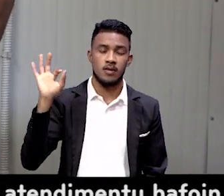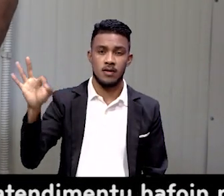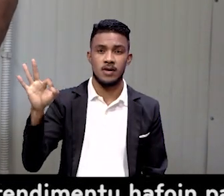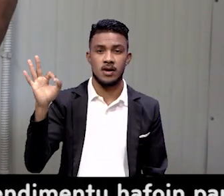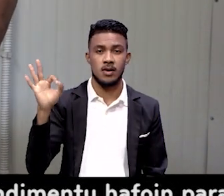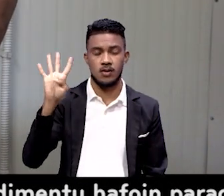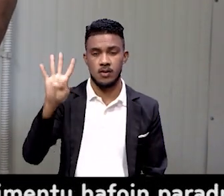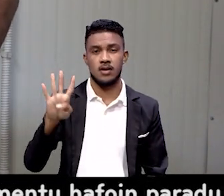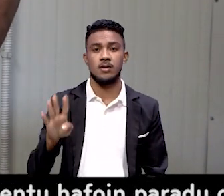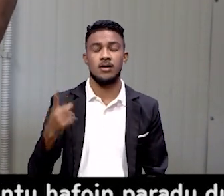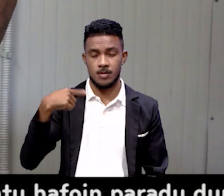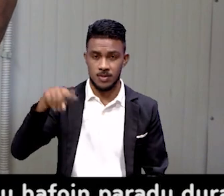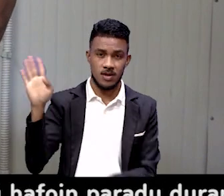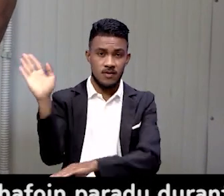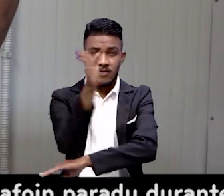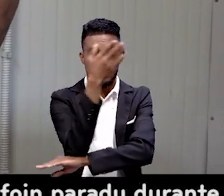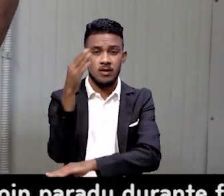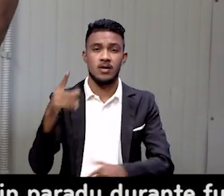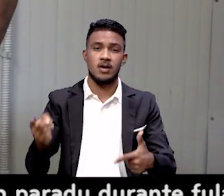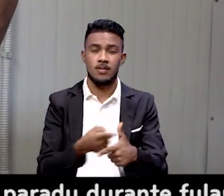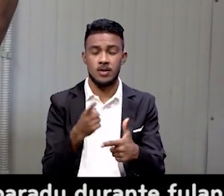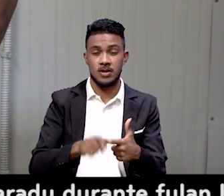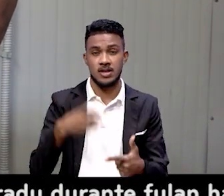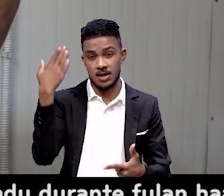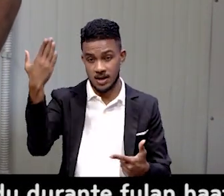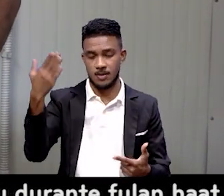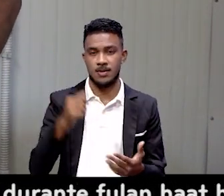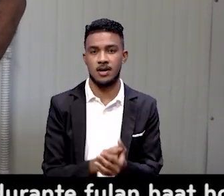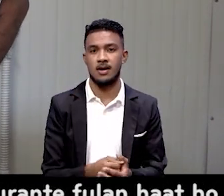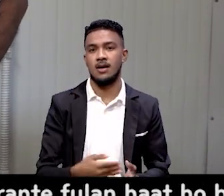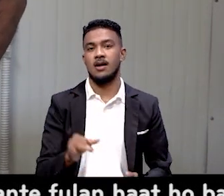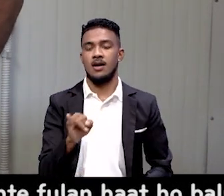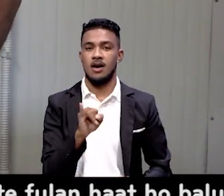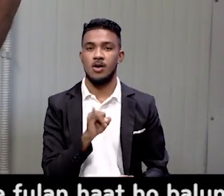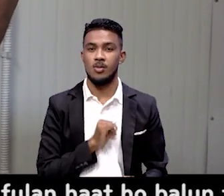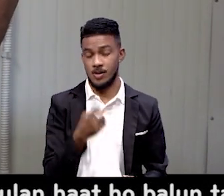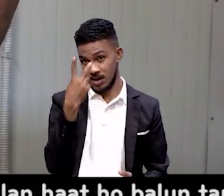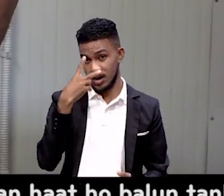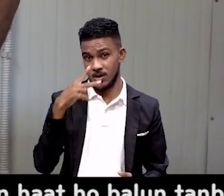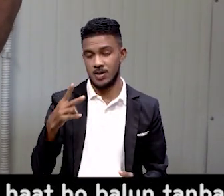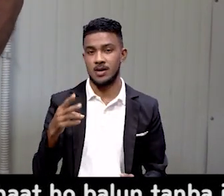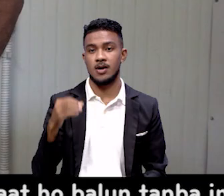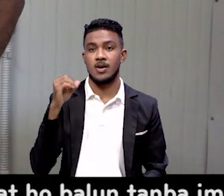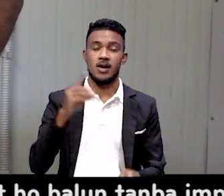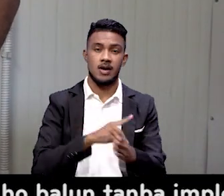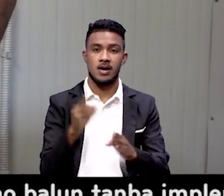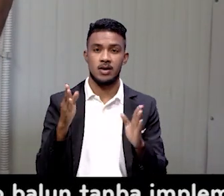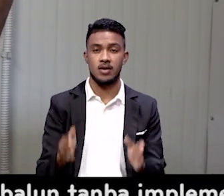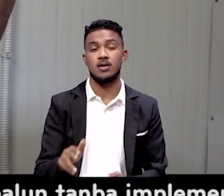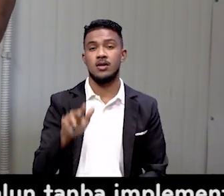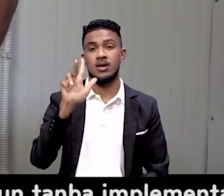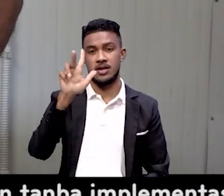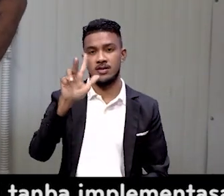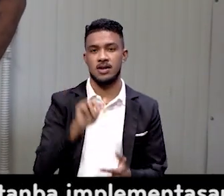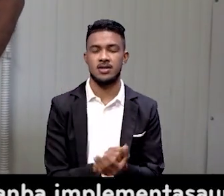sai bailara e depois ia na vama ka hau duni mo no meiani a tau bar junto região 3 a